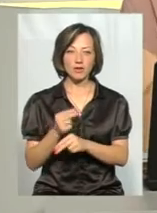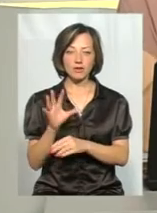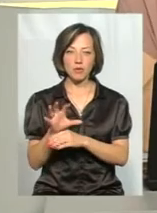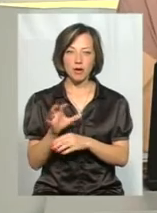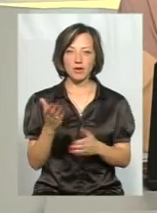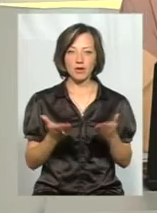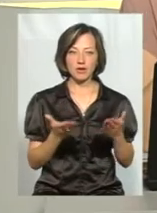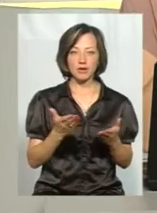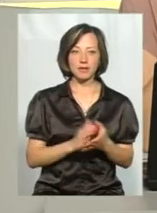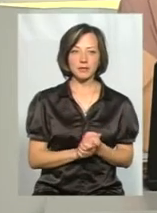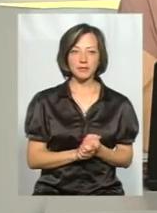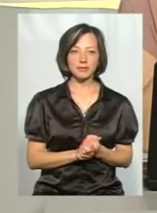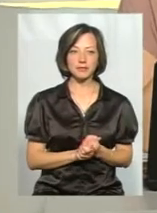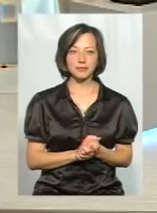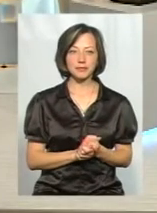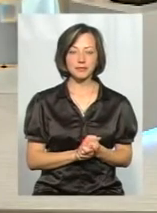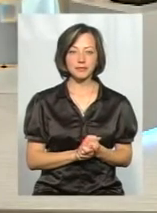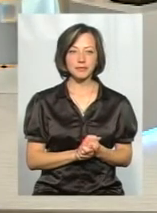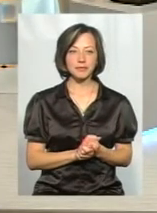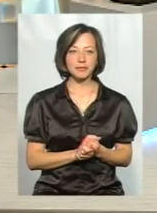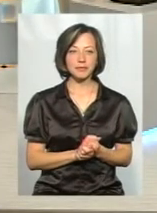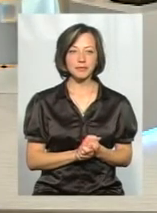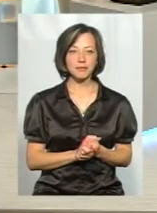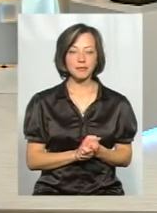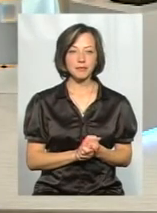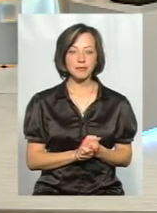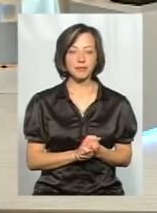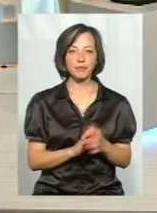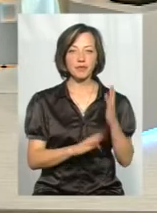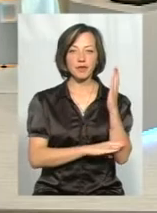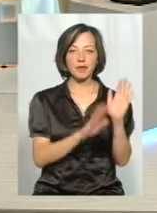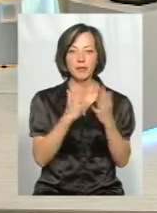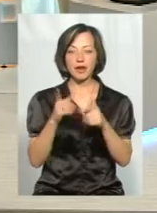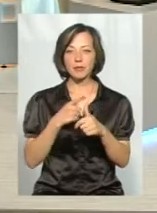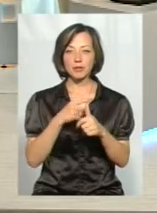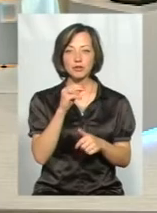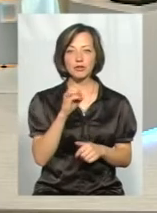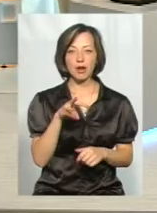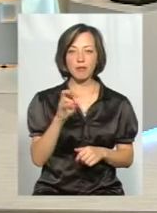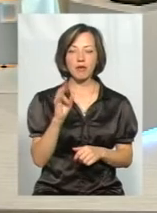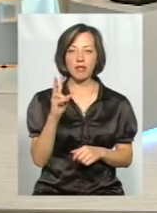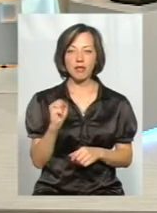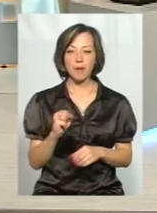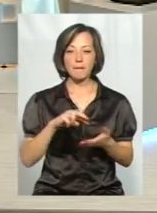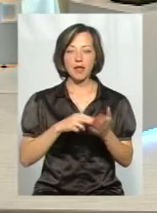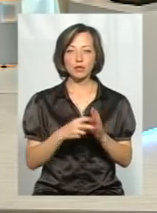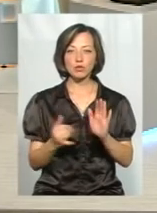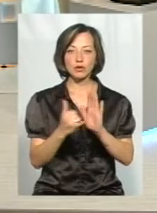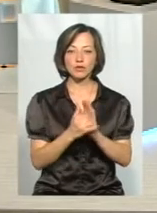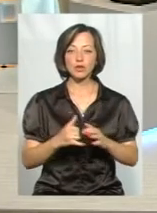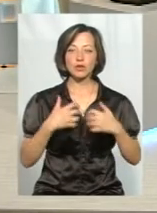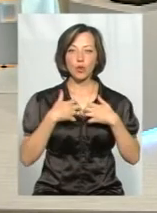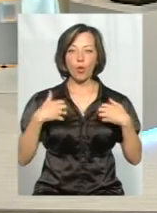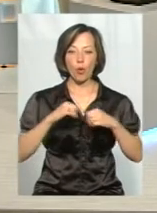собаку, якщо можна сказати. От у парку імені Чекмана планують встановити ще один зоокомплекс, спеціально